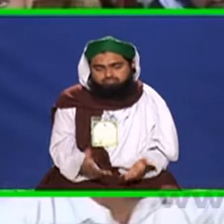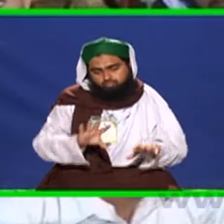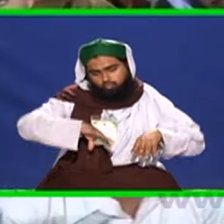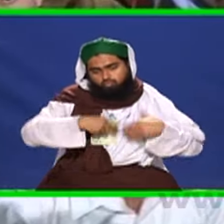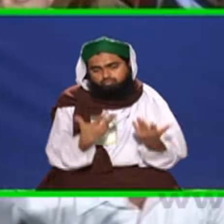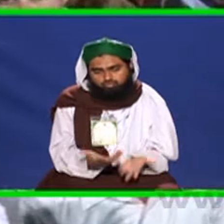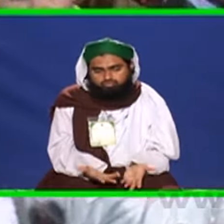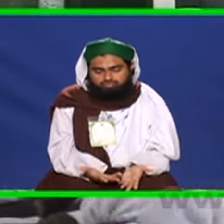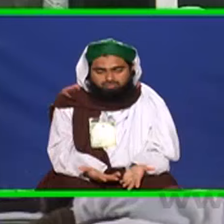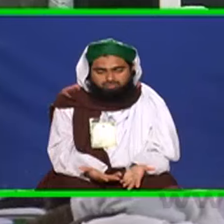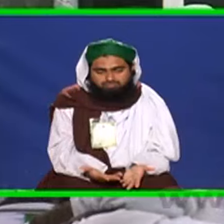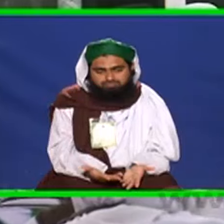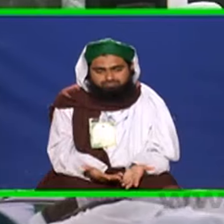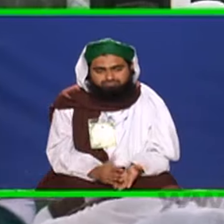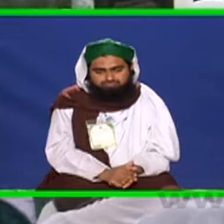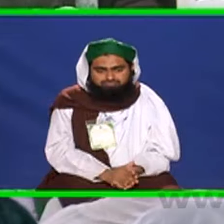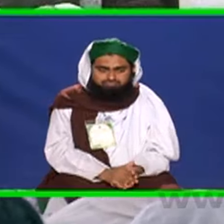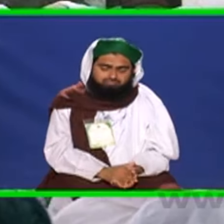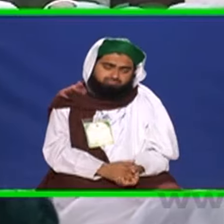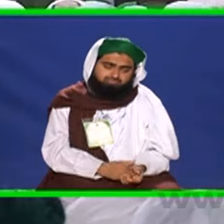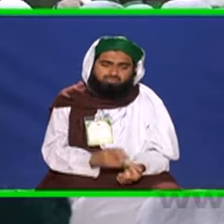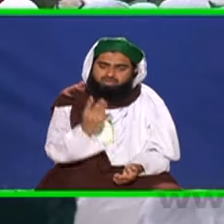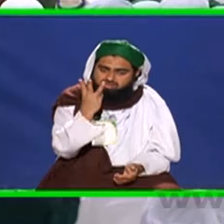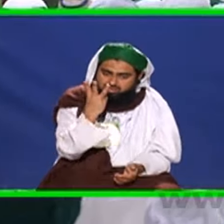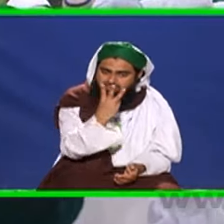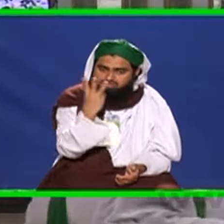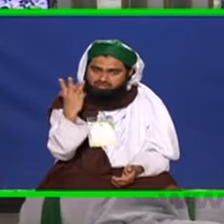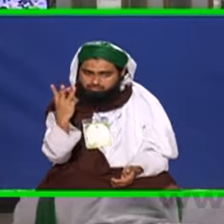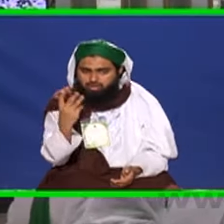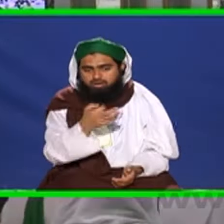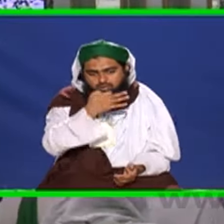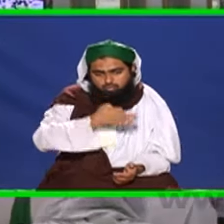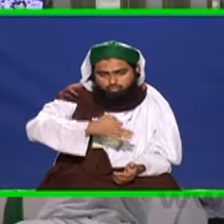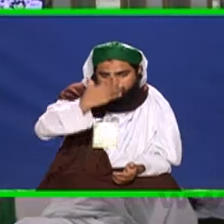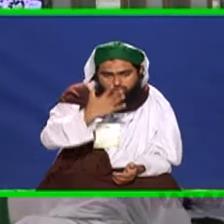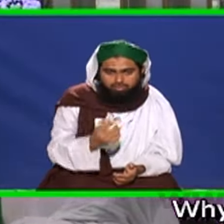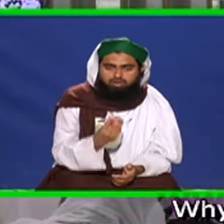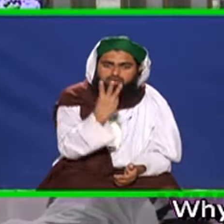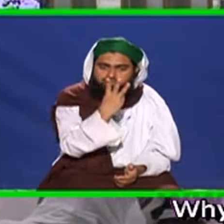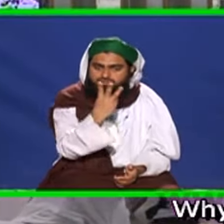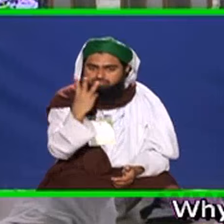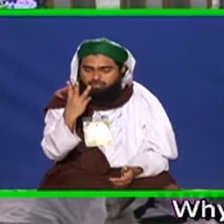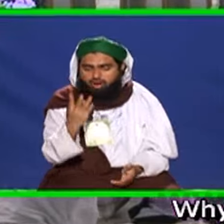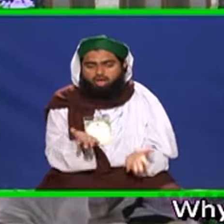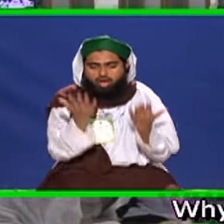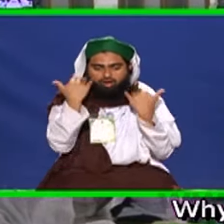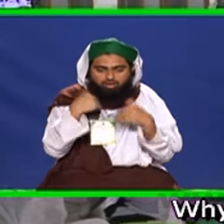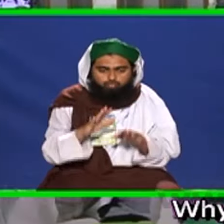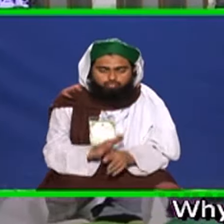ہے، تینتیس بار سبحان اللہ، تینتیس بار الحمدللہ، چونتیس بار اللہ اکبر. سرکار نے کیوں